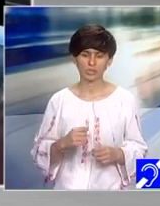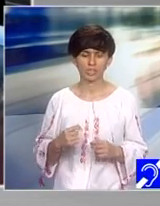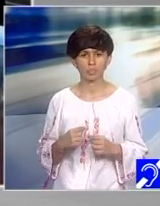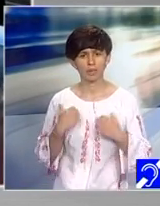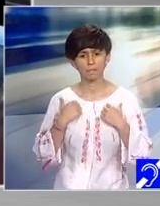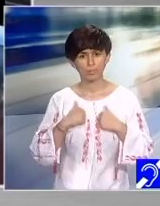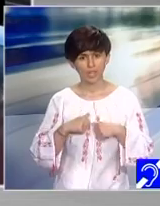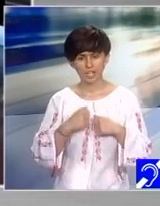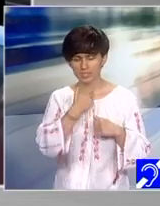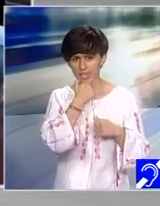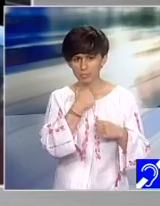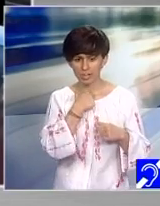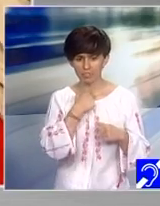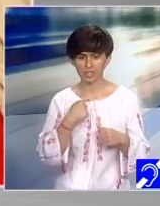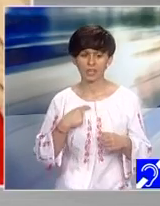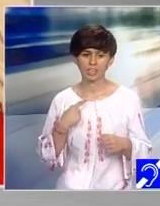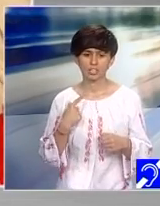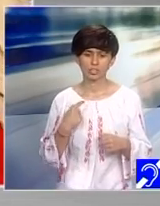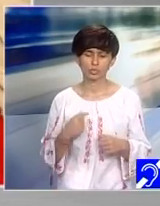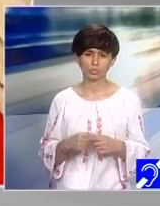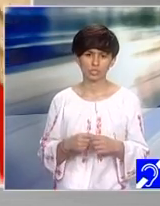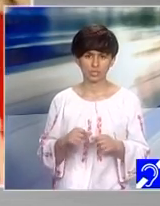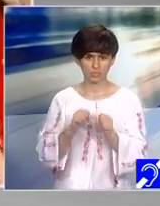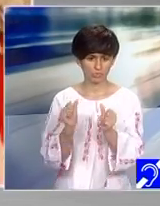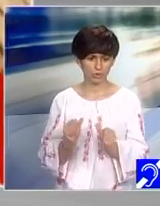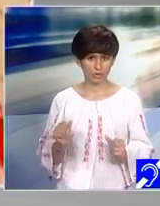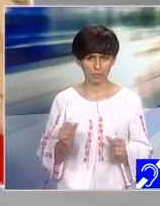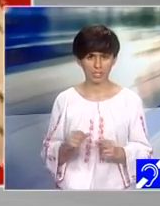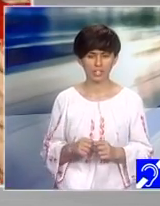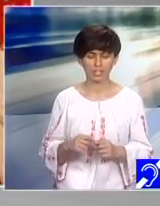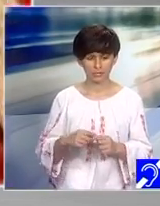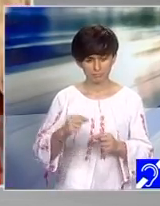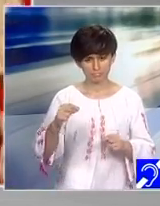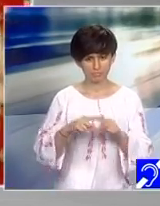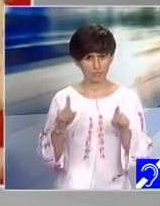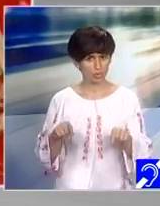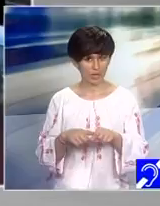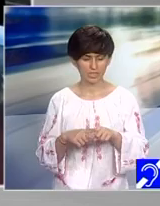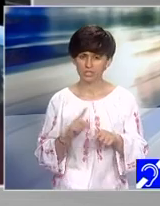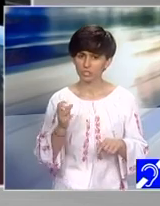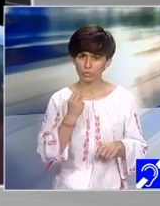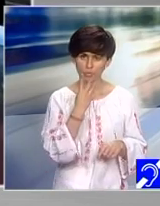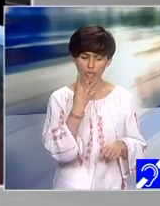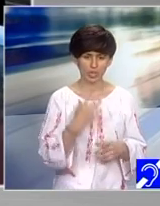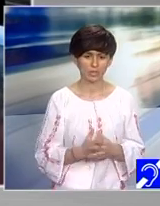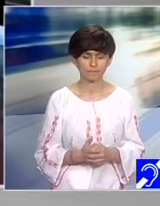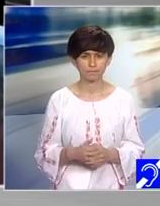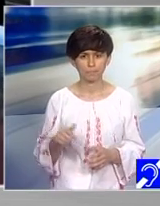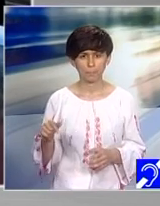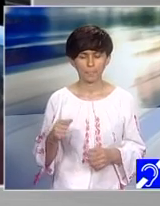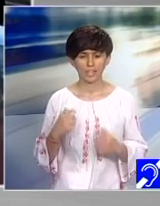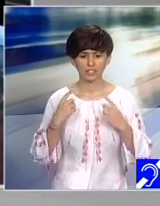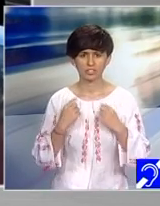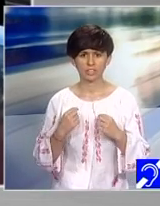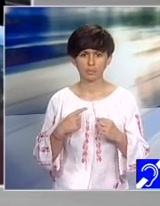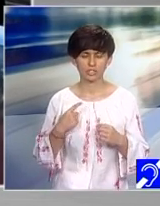general sunt modele geometrice, nu florale, ele au început să apară mai târziu în ornamentica tradițională. Această cămașă este din zona Huie din